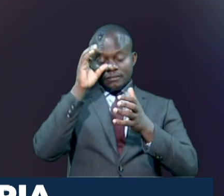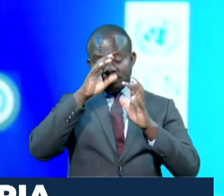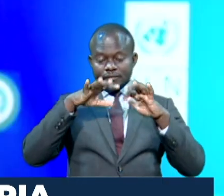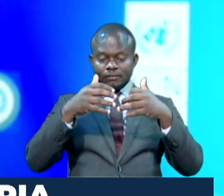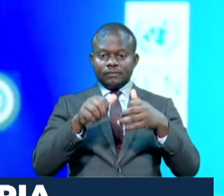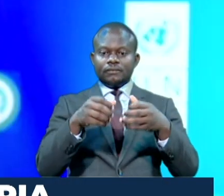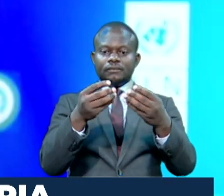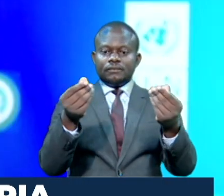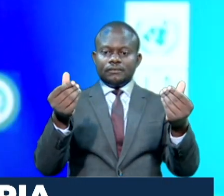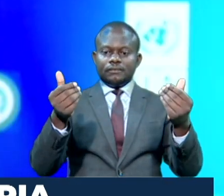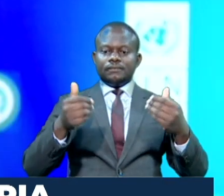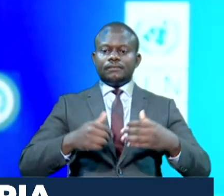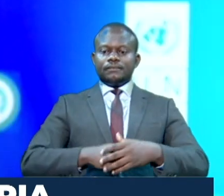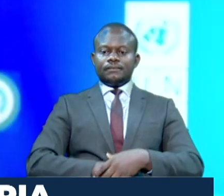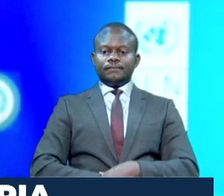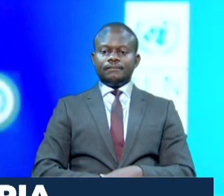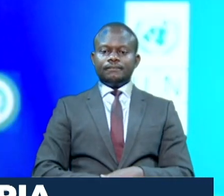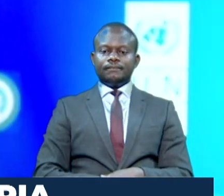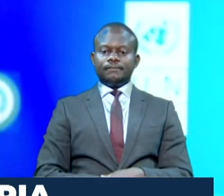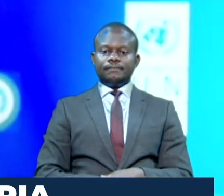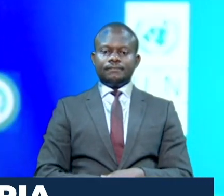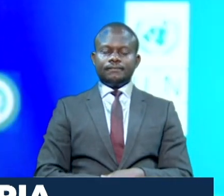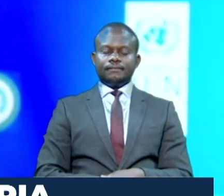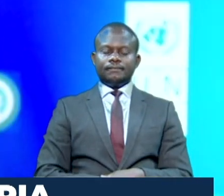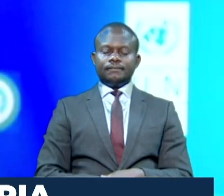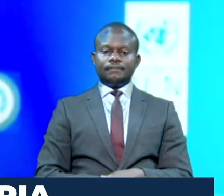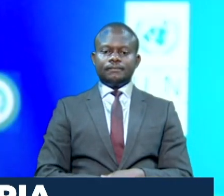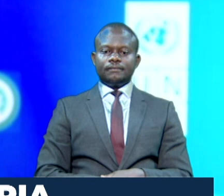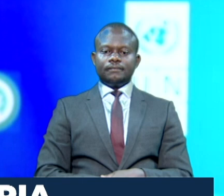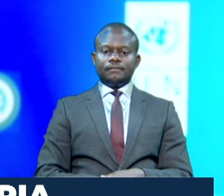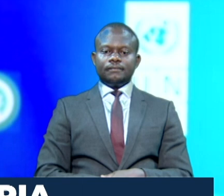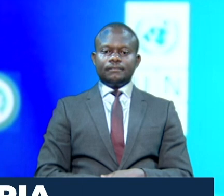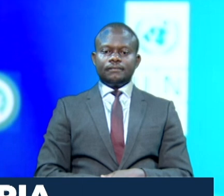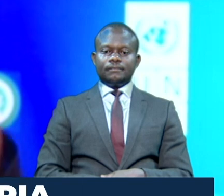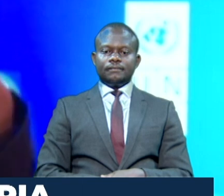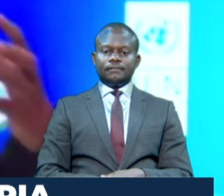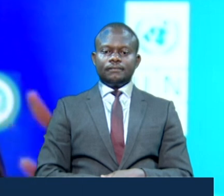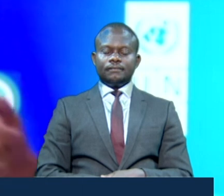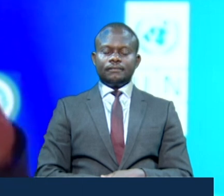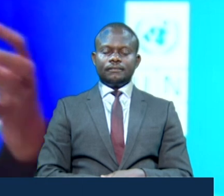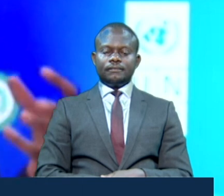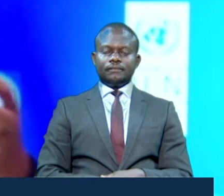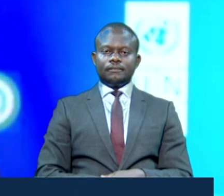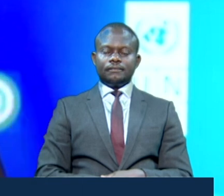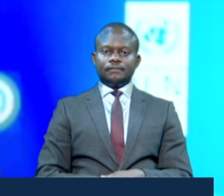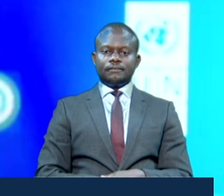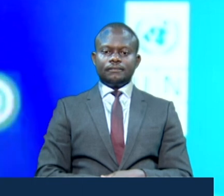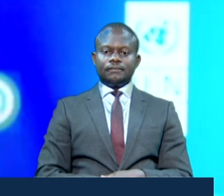ibisubizo. Leadership alone is not a panacea. It has many things that